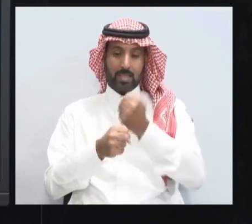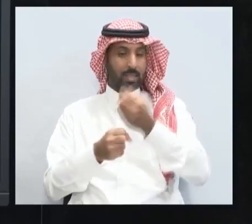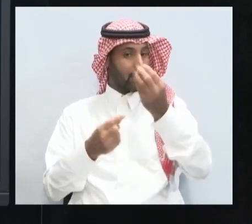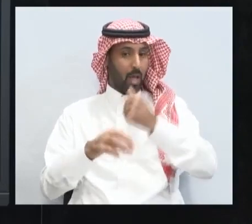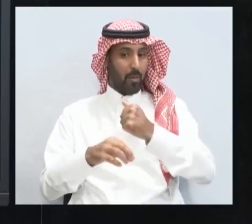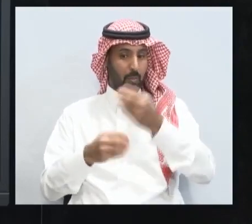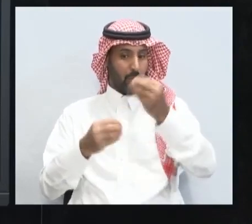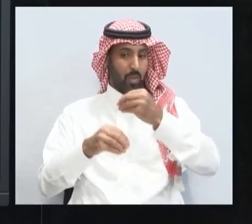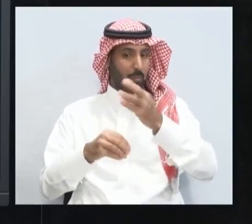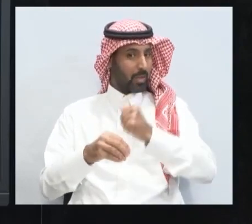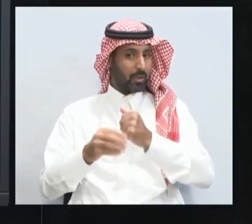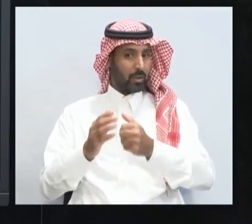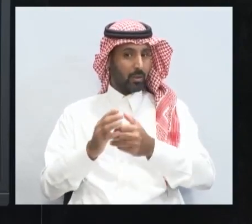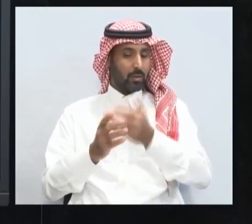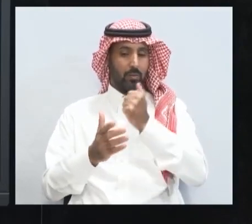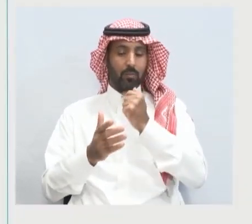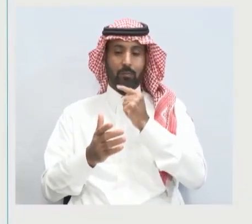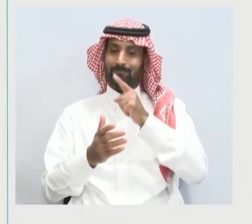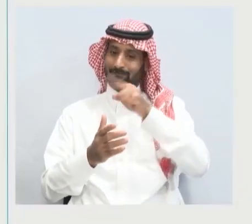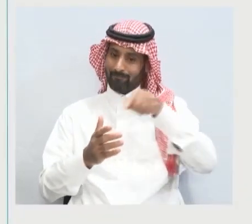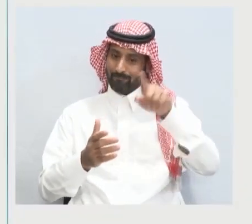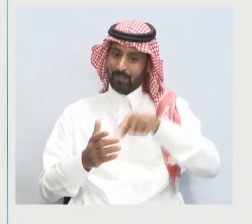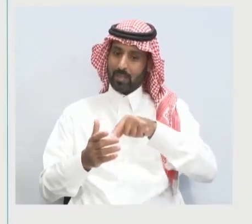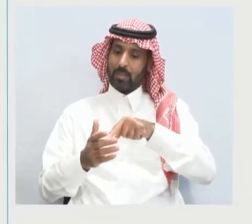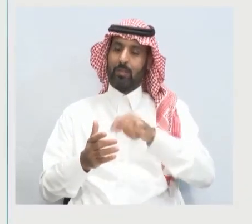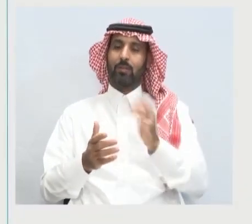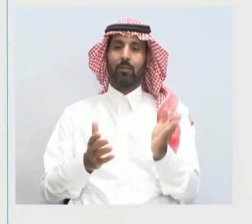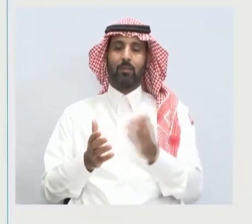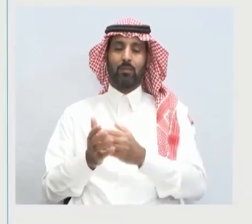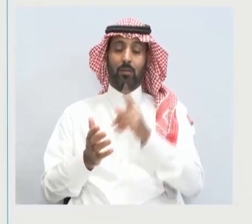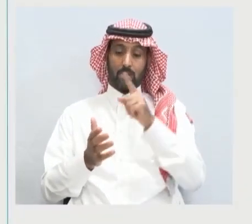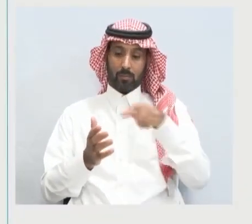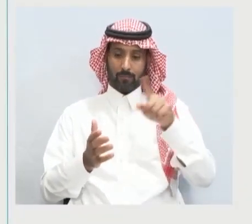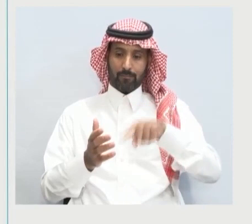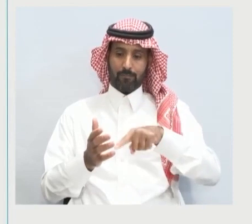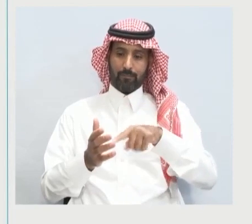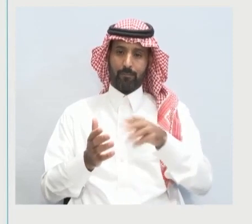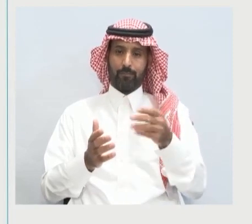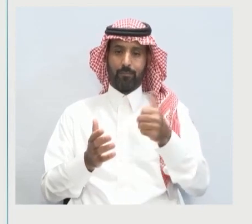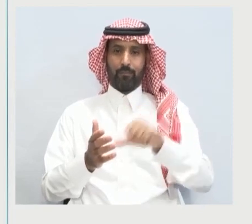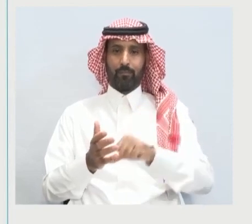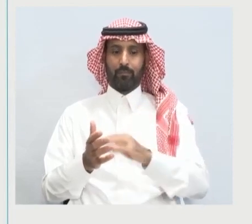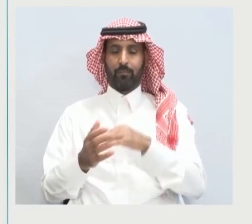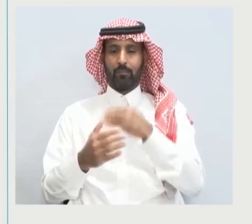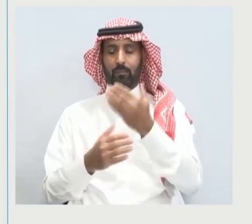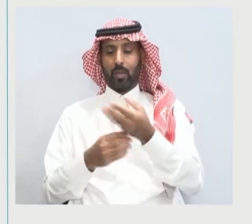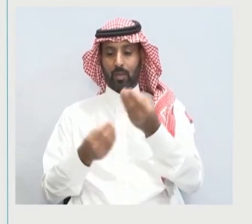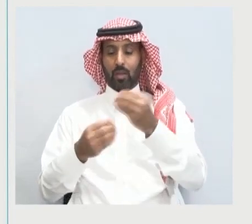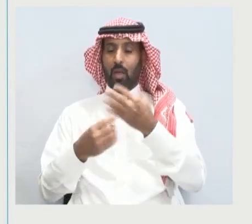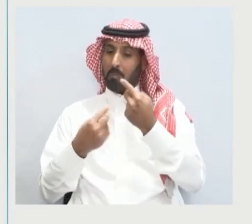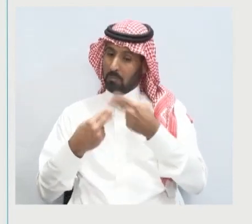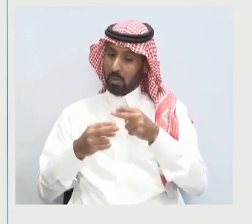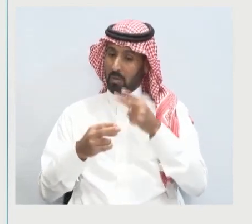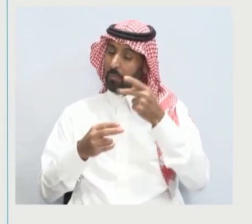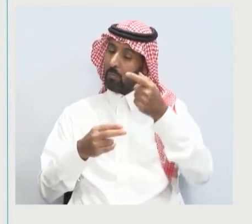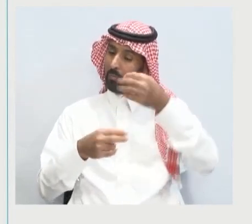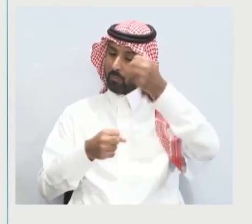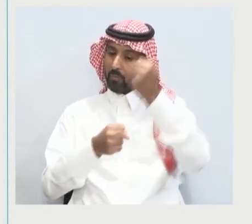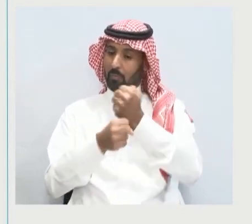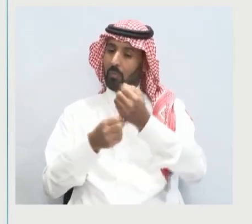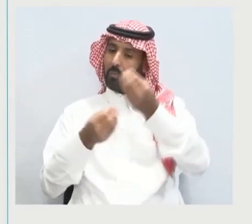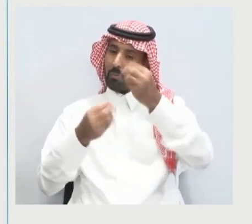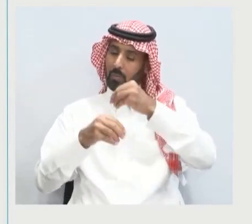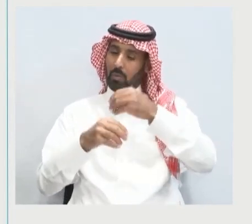جديد احسنت اجابه خاطئه يتيح لنا برنامج مايكروسوفت اكسل ادراج اوراق عمل